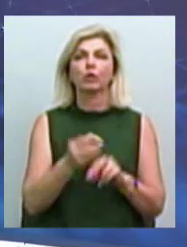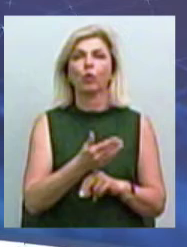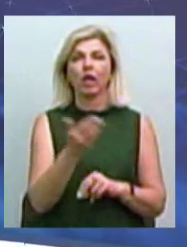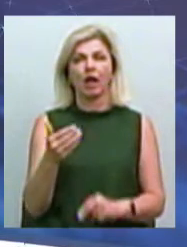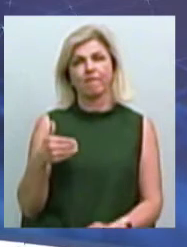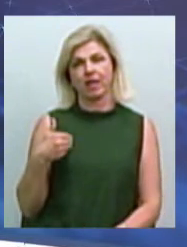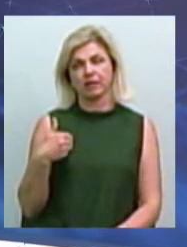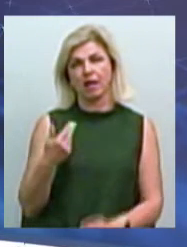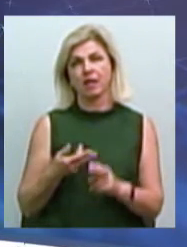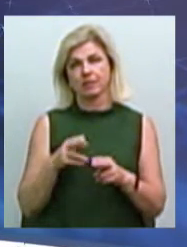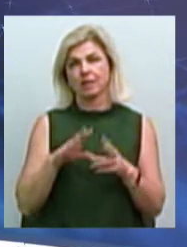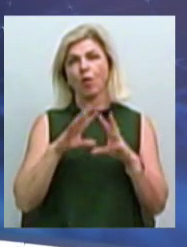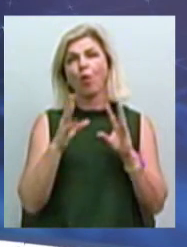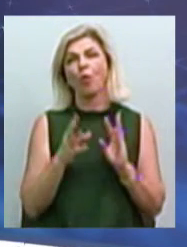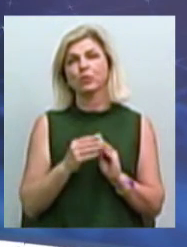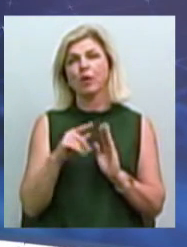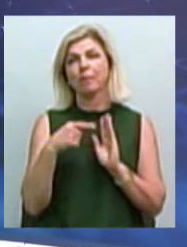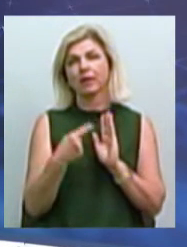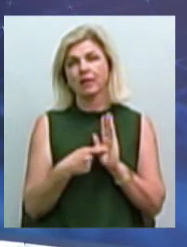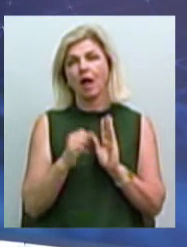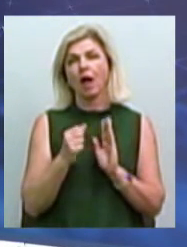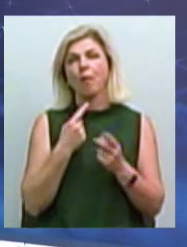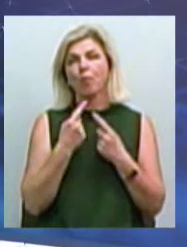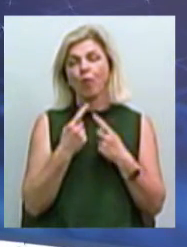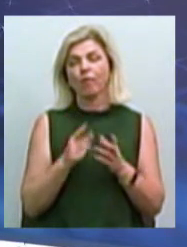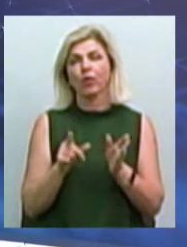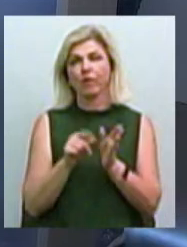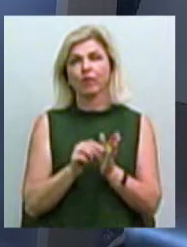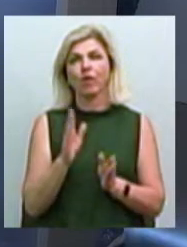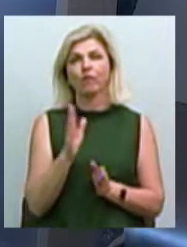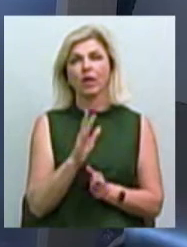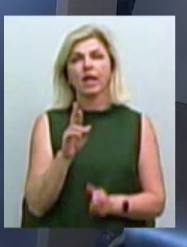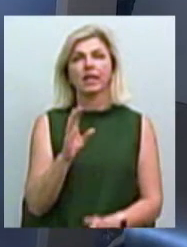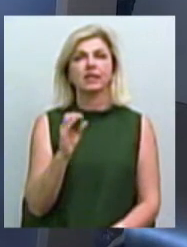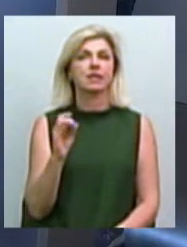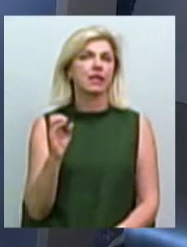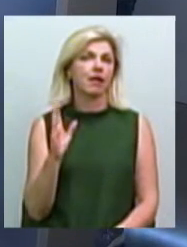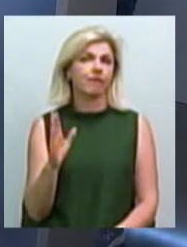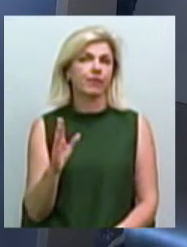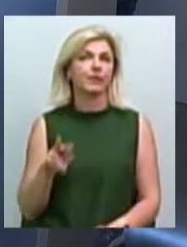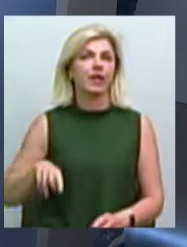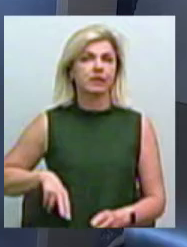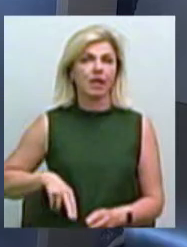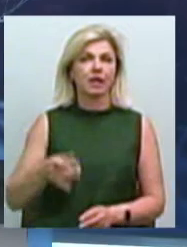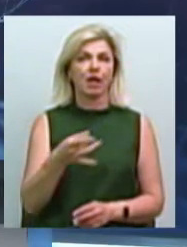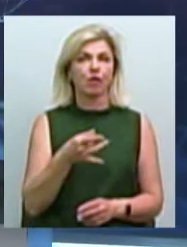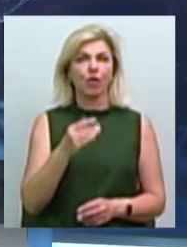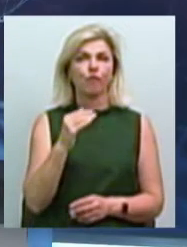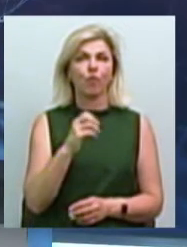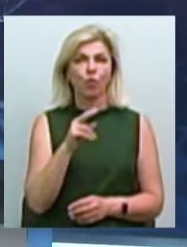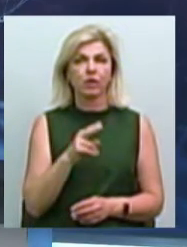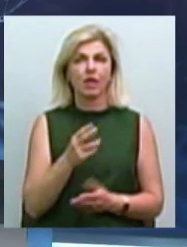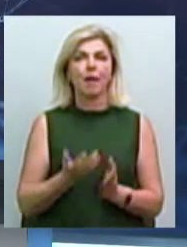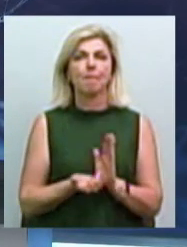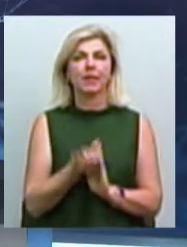Це загальні питання. А говоримо ми із Володимиром Євсєєвим, директором регіонального фонду підтримки підприємництва в